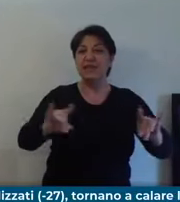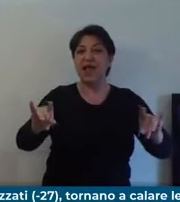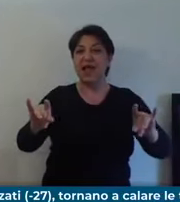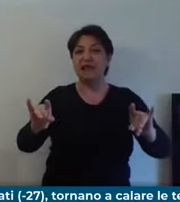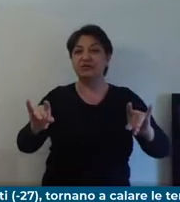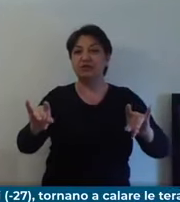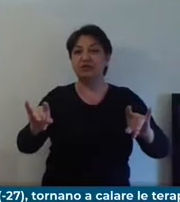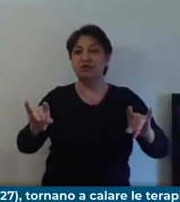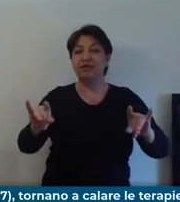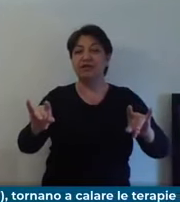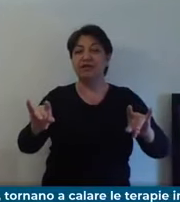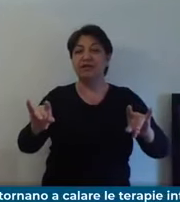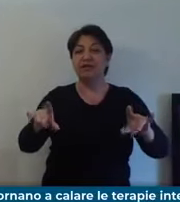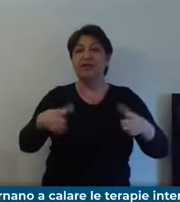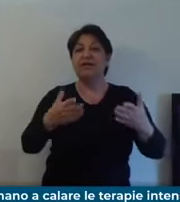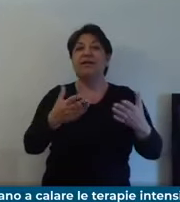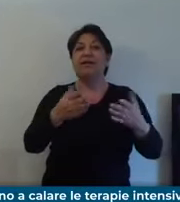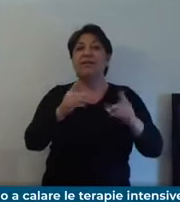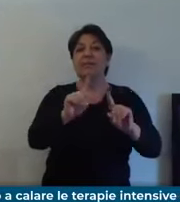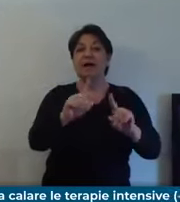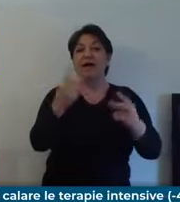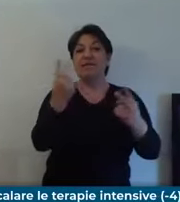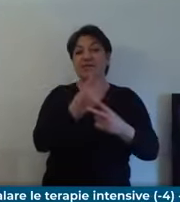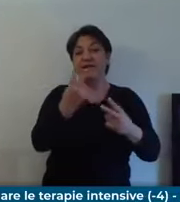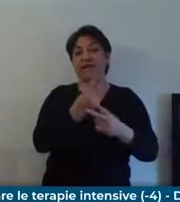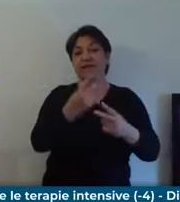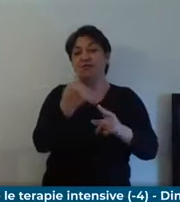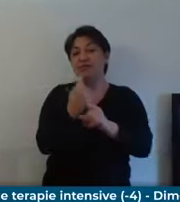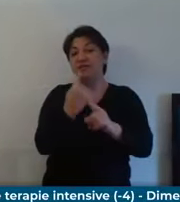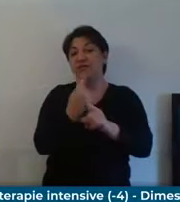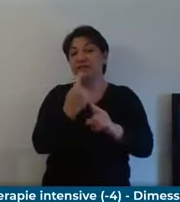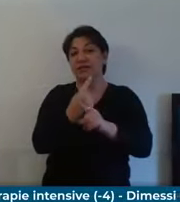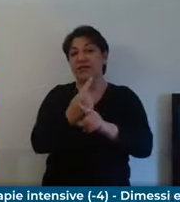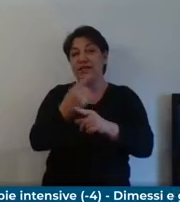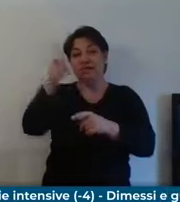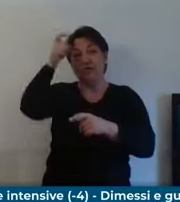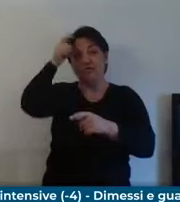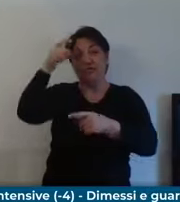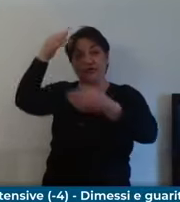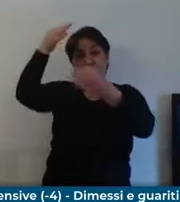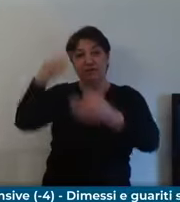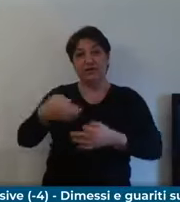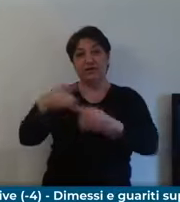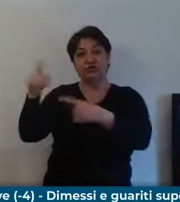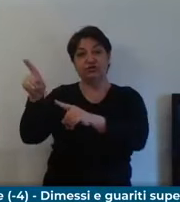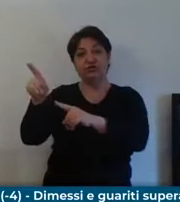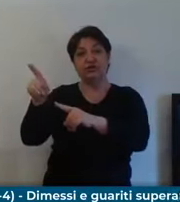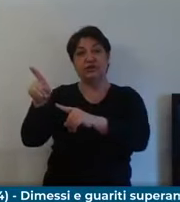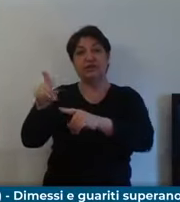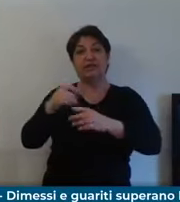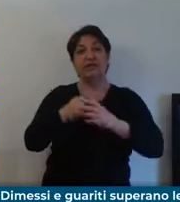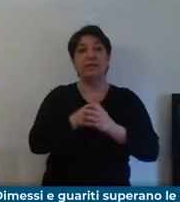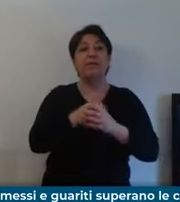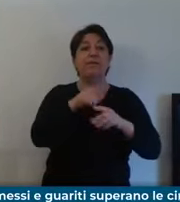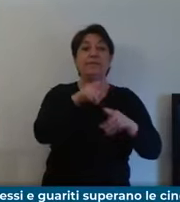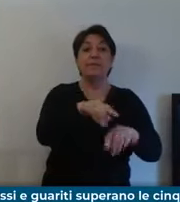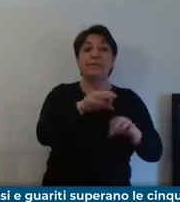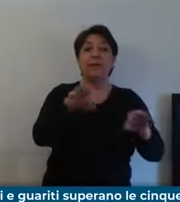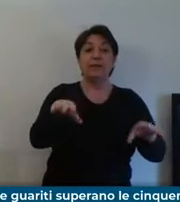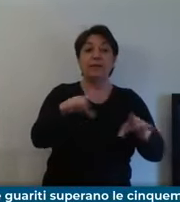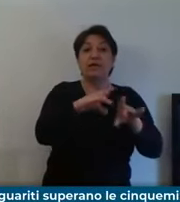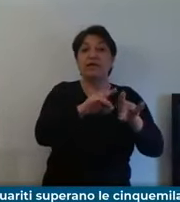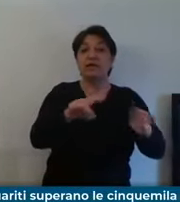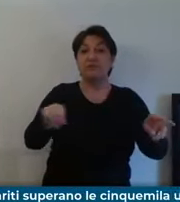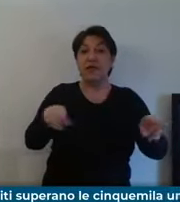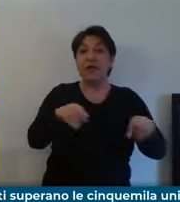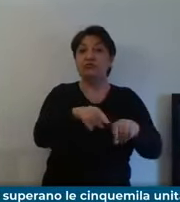ovviamente con i titolari degli stabilimenti balneari. Talune regioni sono per aprire già da lunedì prossimo, molti ci dicono di non essere